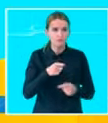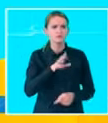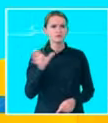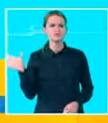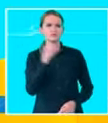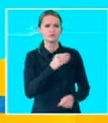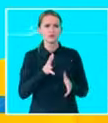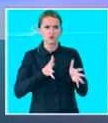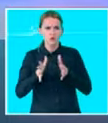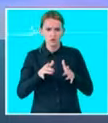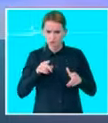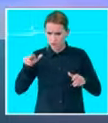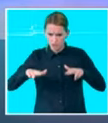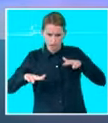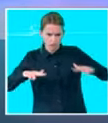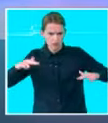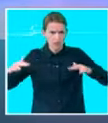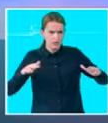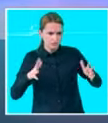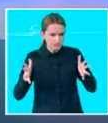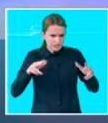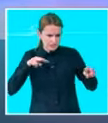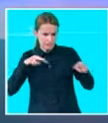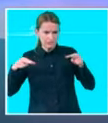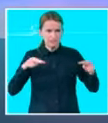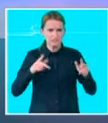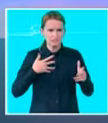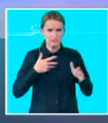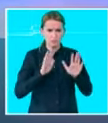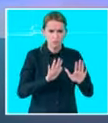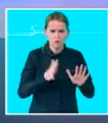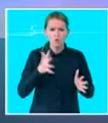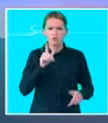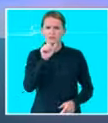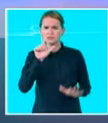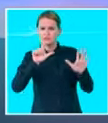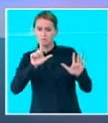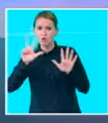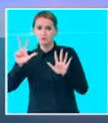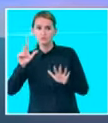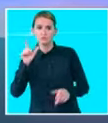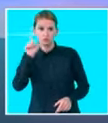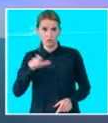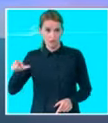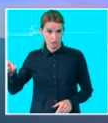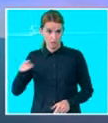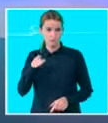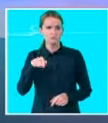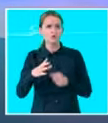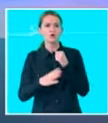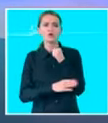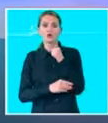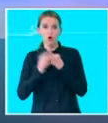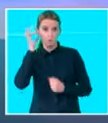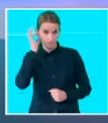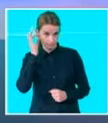които бяха там, бяха може би 7-8 човека роми. Един от тях вече беше набрал 112 телефон и човека просто